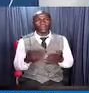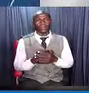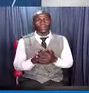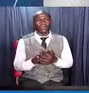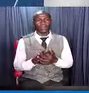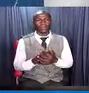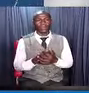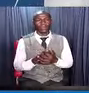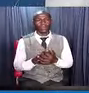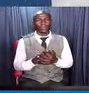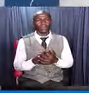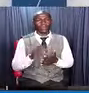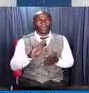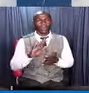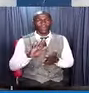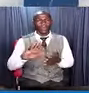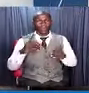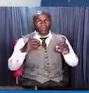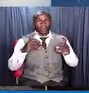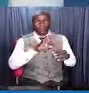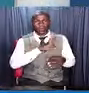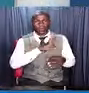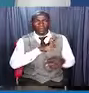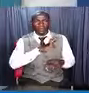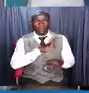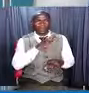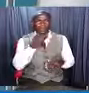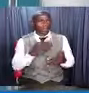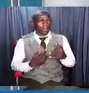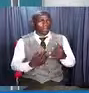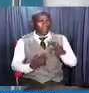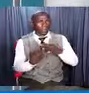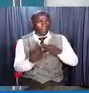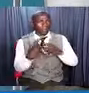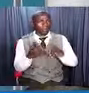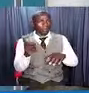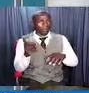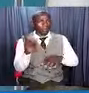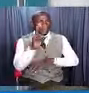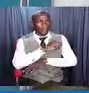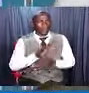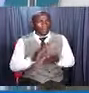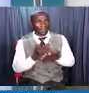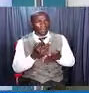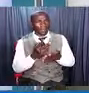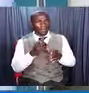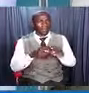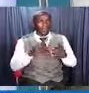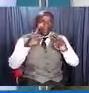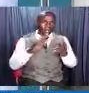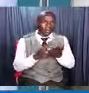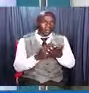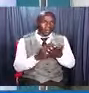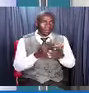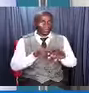Hallelujah. Matunda yako. Your fruits. Hayaonekani kila siku. Are not seen every day. Mara amani, mara vita. We have